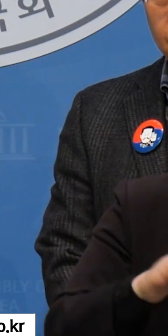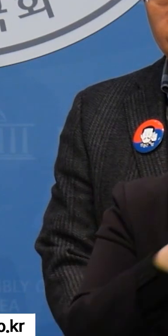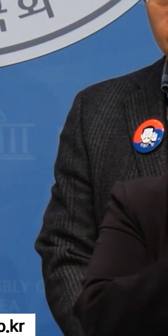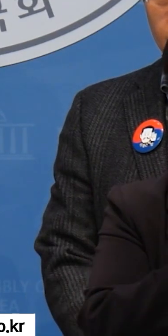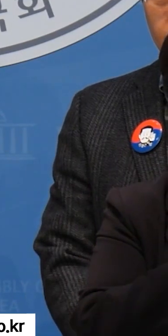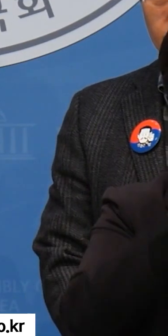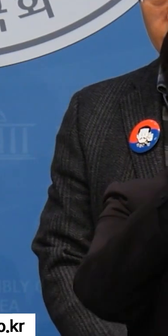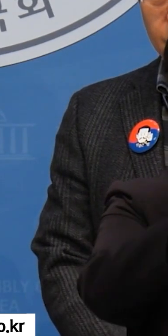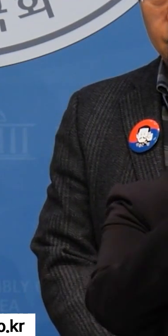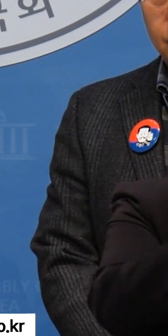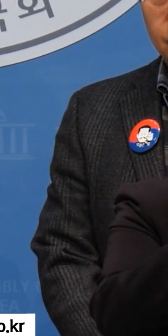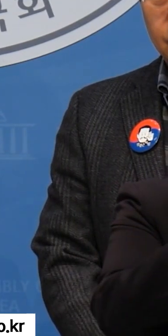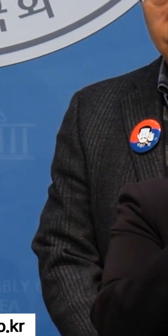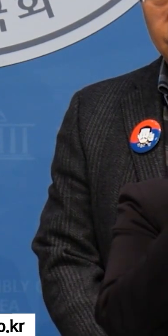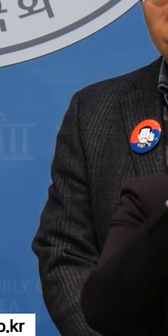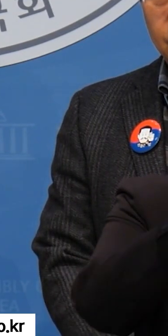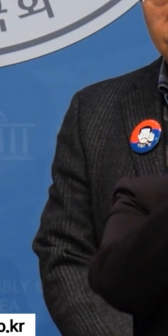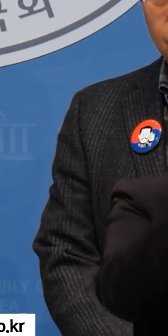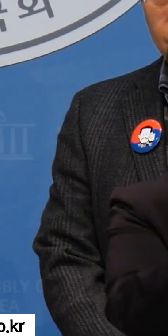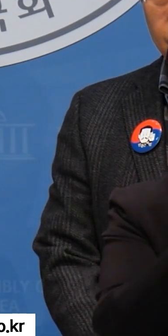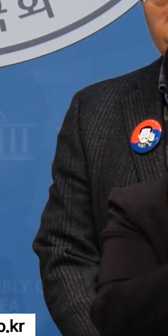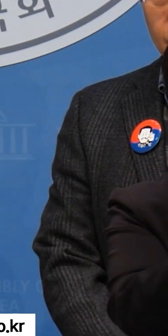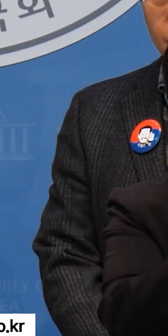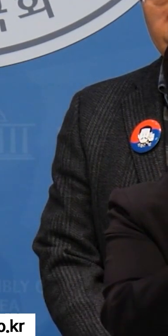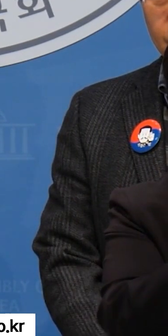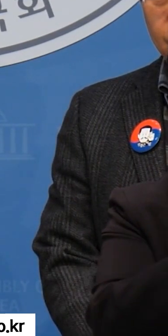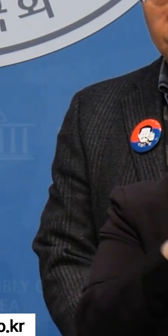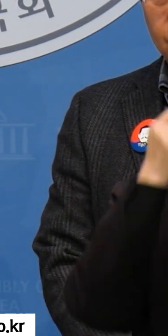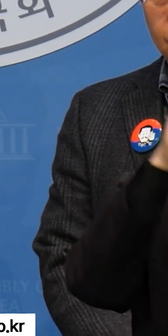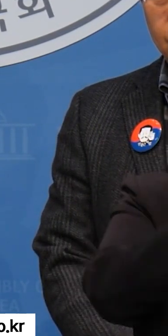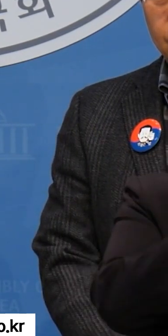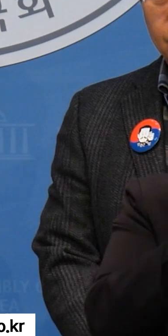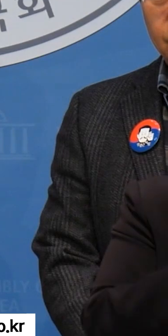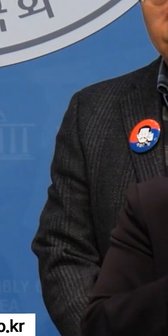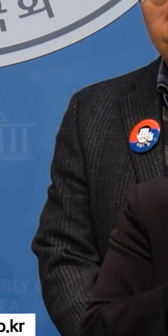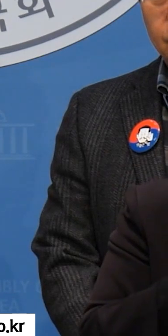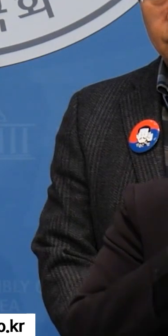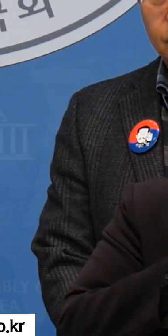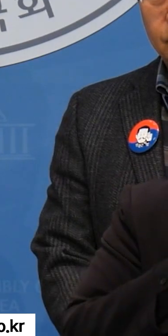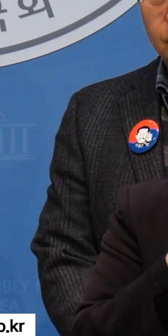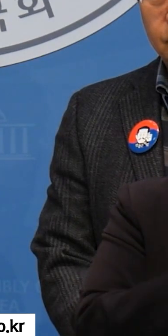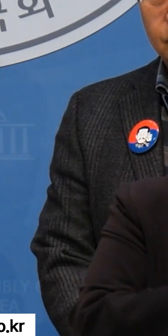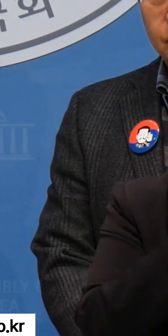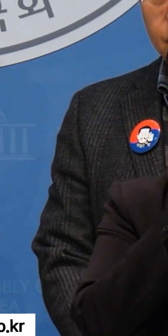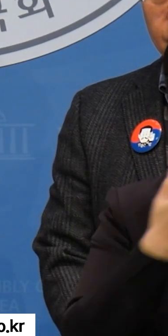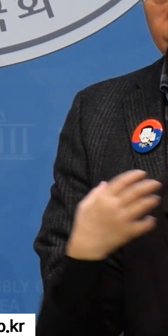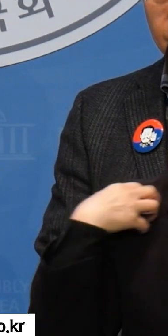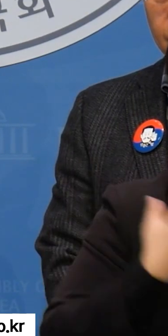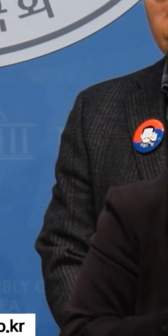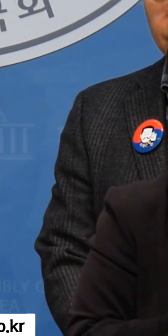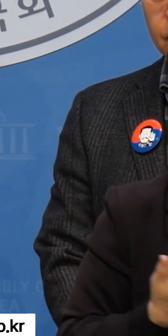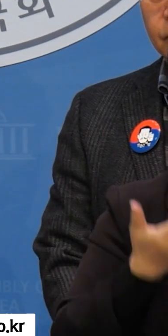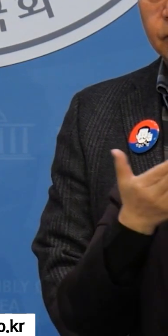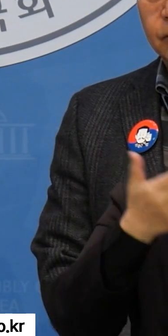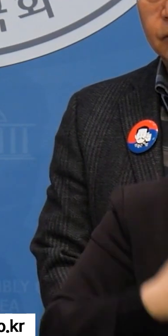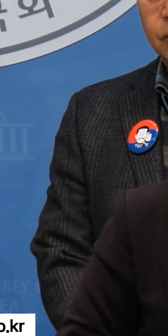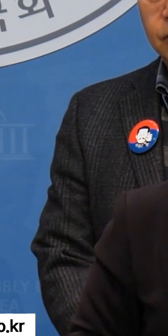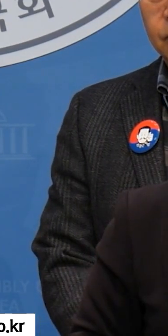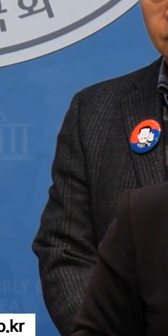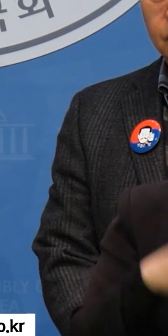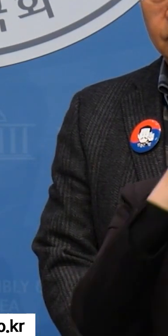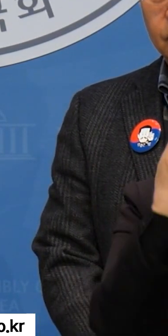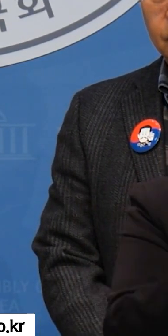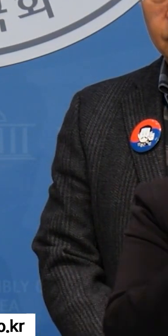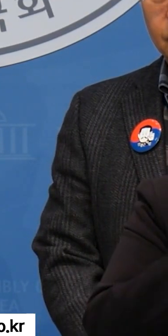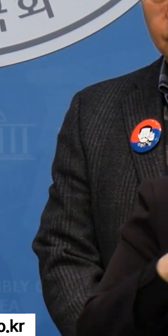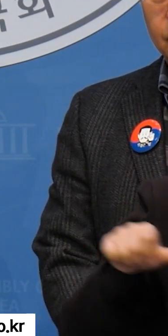당원과 소통하고자 하는 서울시당의 의지로 받아 작게라도 제가 할 수 있는 역할을 하려고 합니다. 개인이